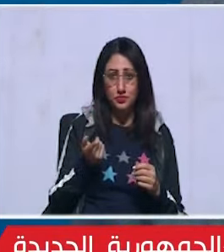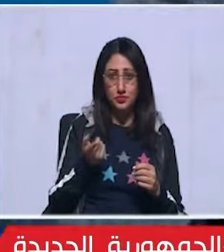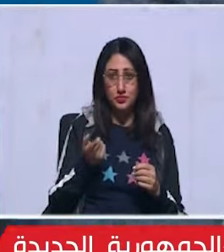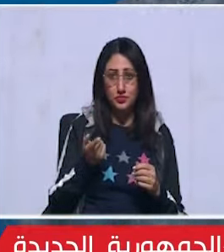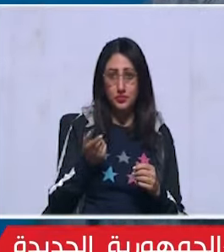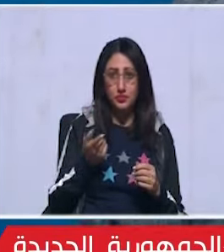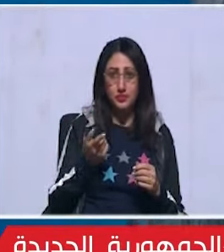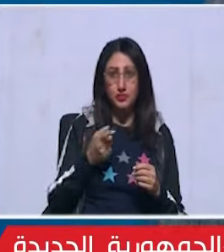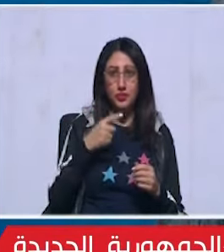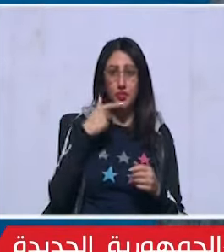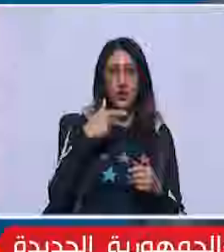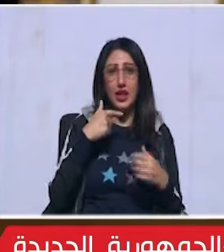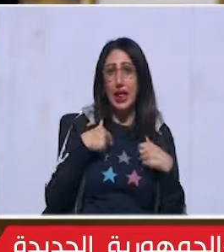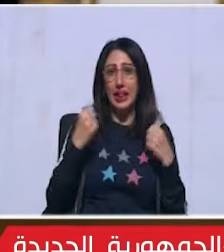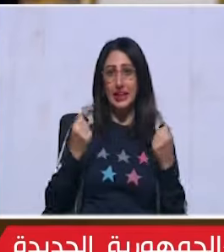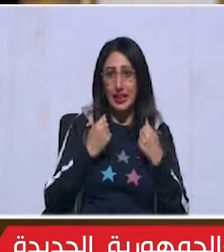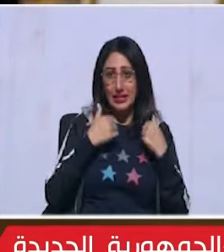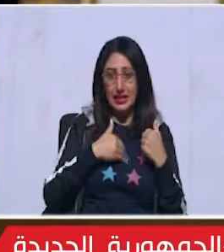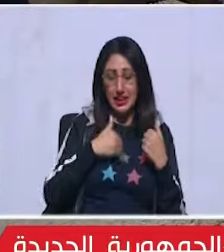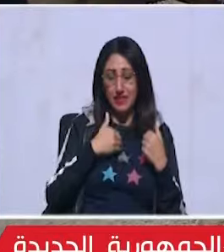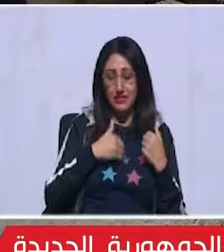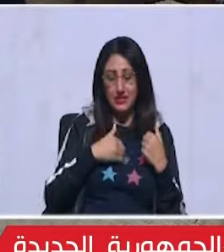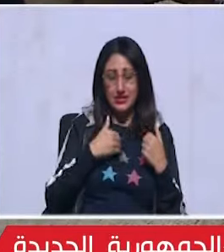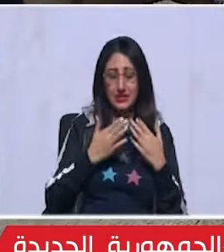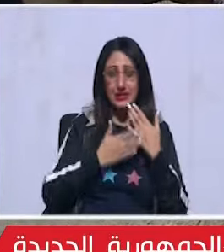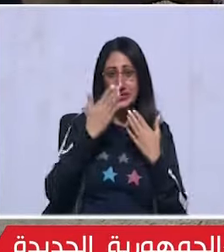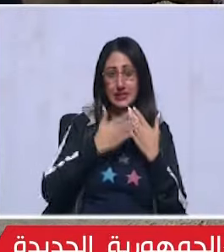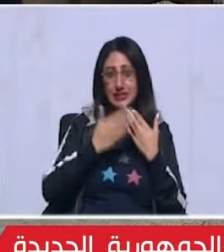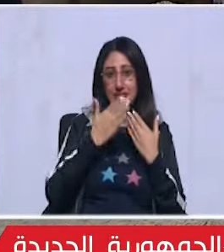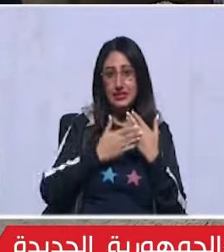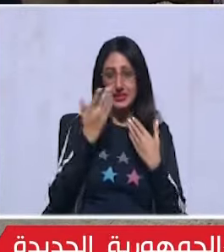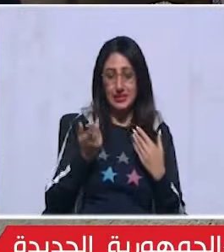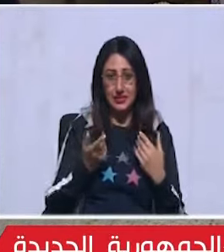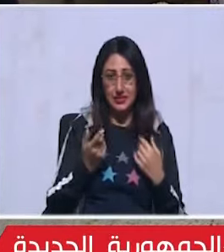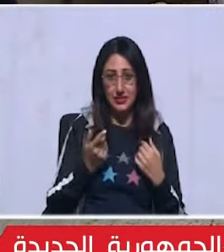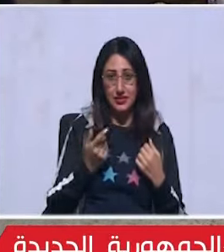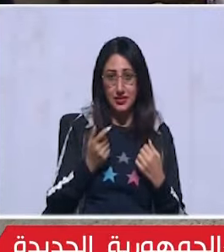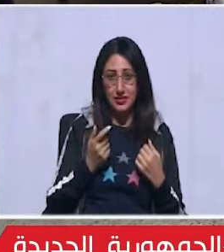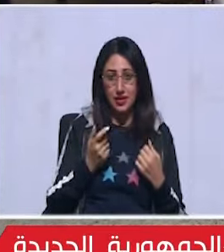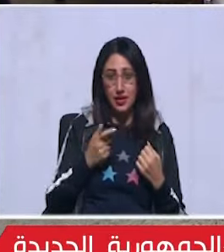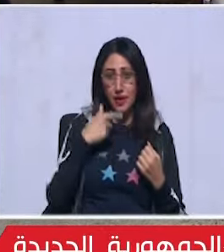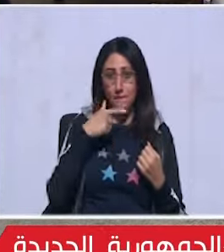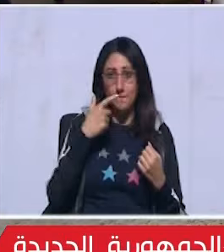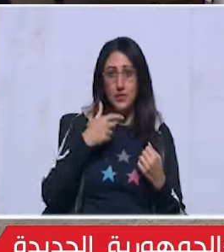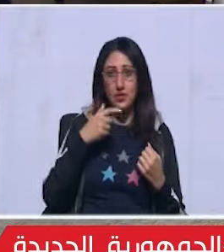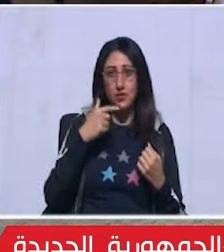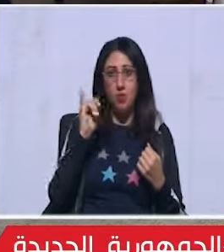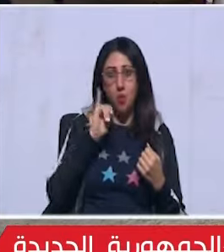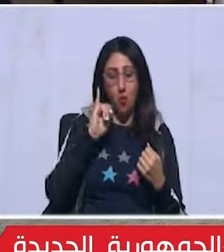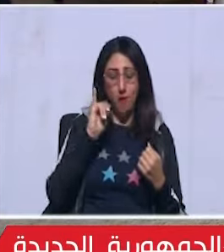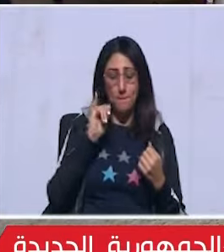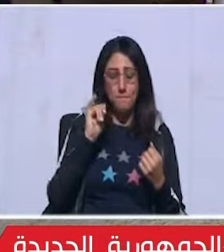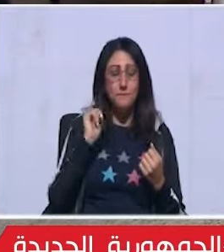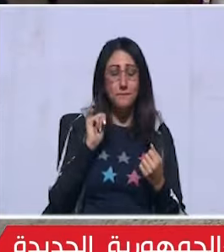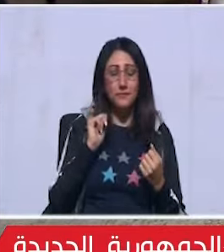لاثه تجديد لعزيمه النبي صلى الله عليه وسلم طيب ايه كمان فرضيه الصلاه ودي نقطه مهمه جدا